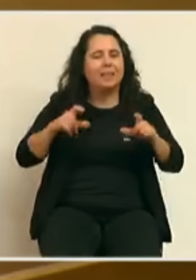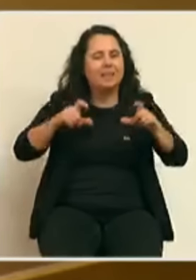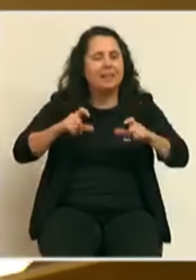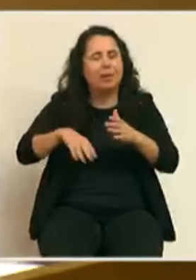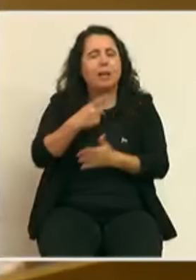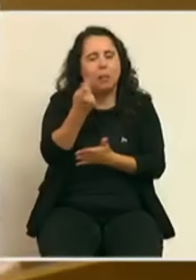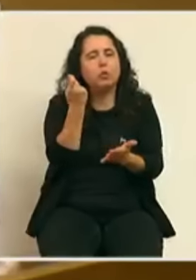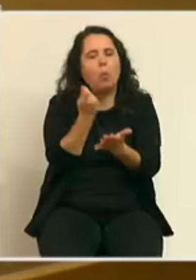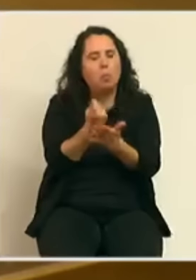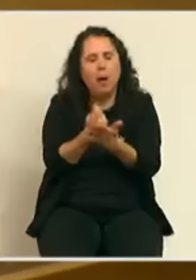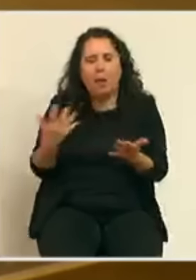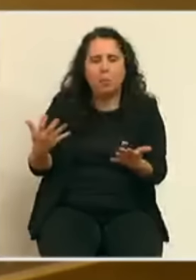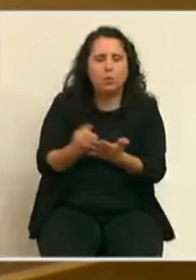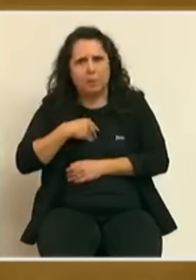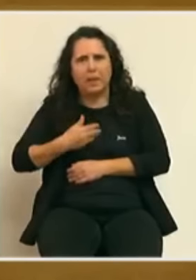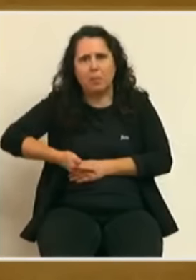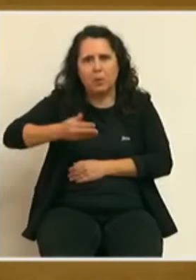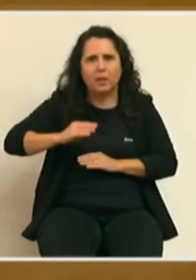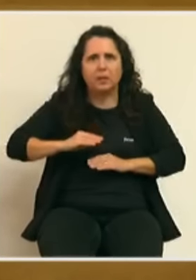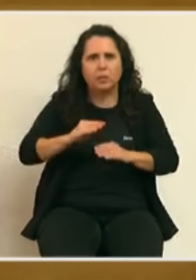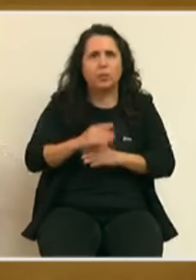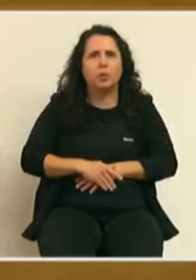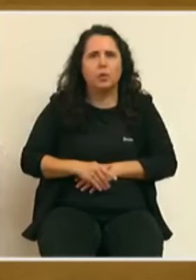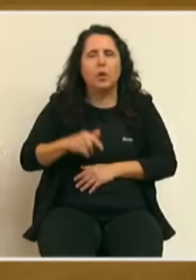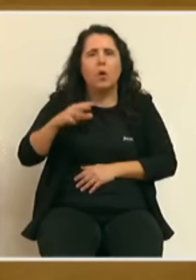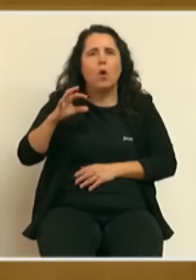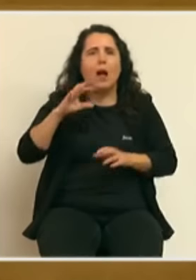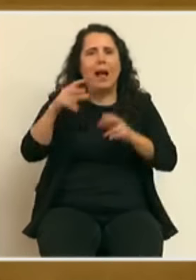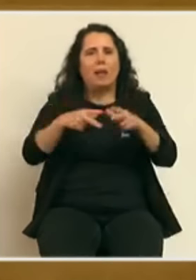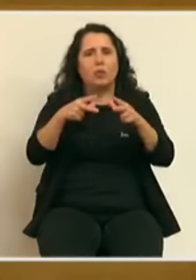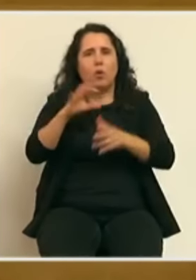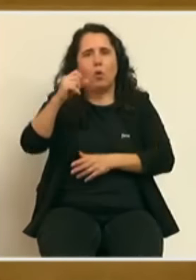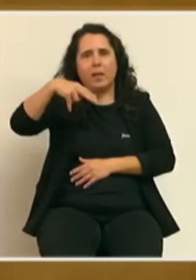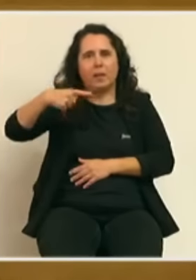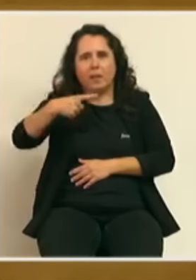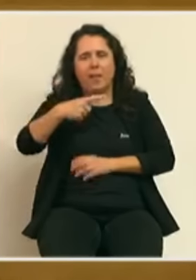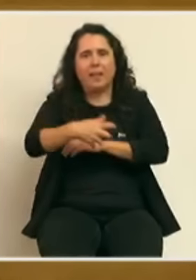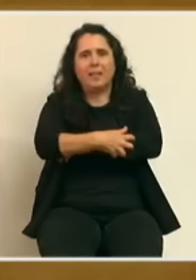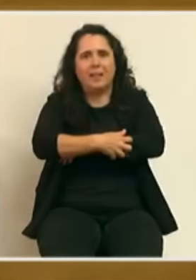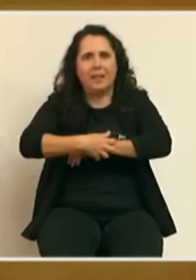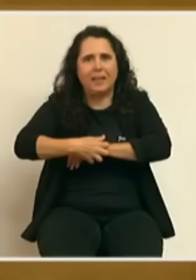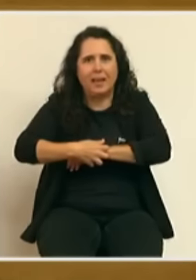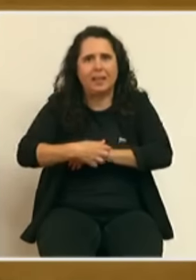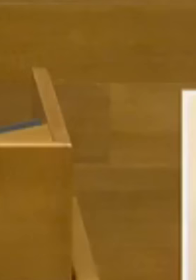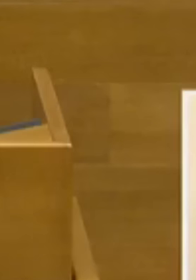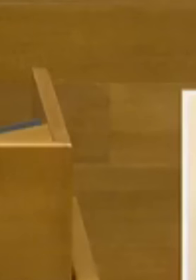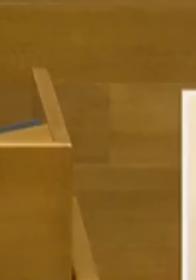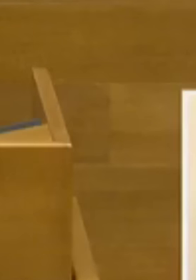paguen per tot el dolor que han causat. ONGs, Càritas, la Creu